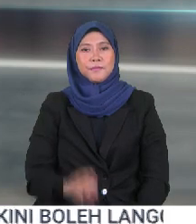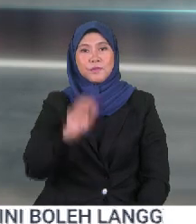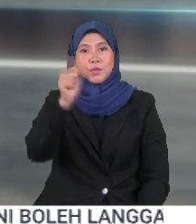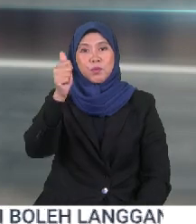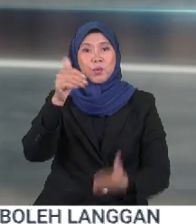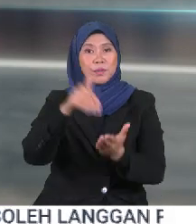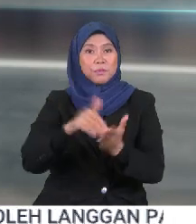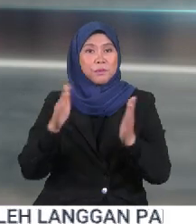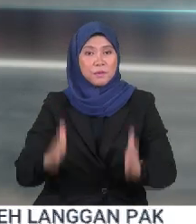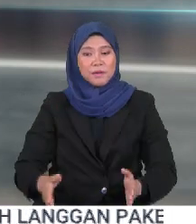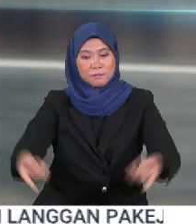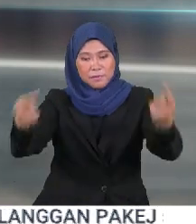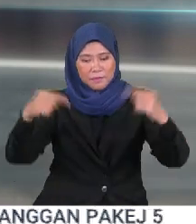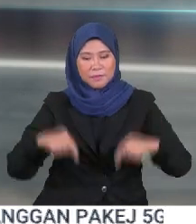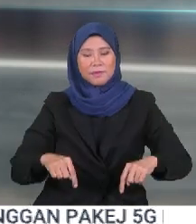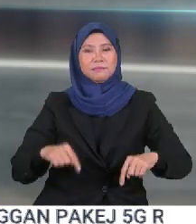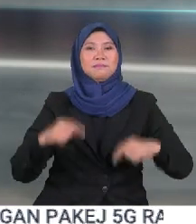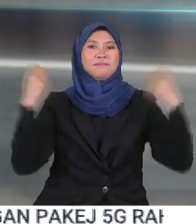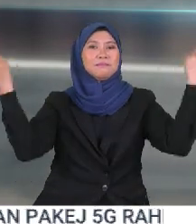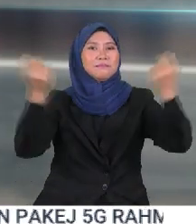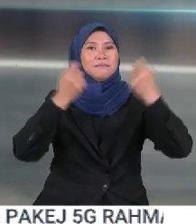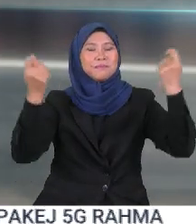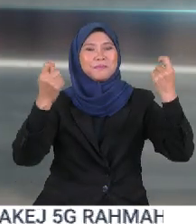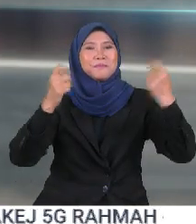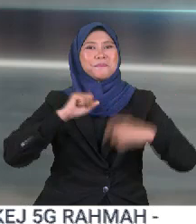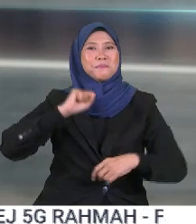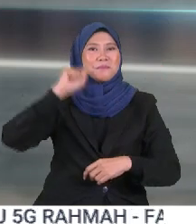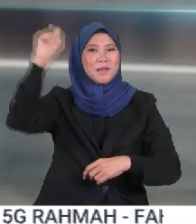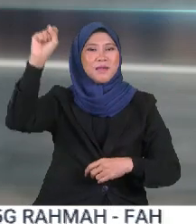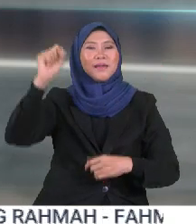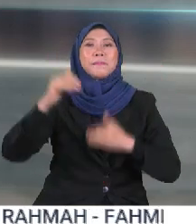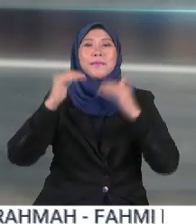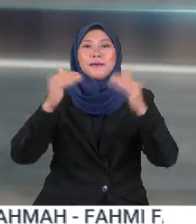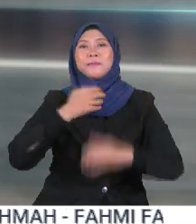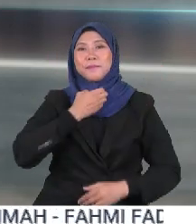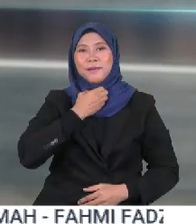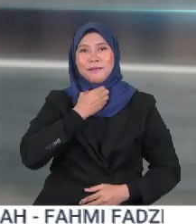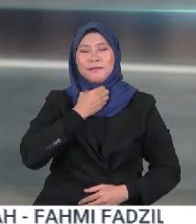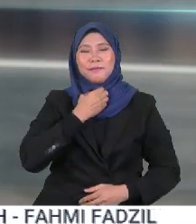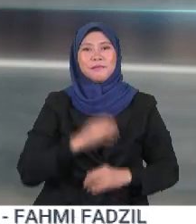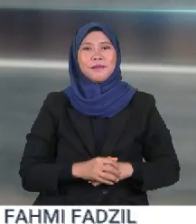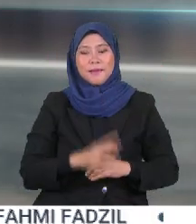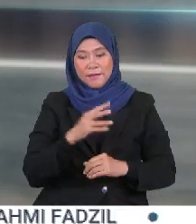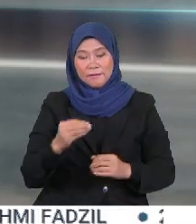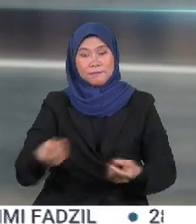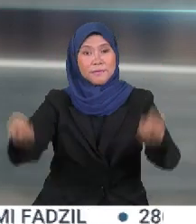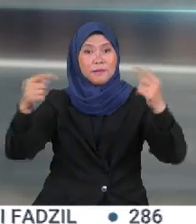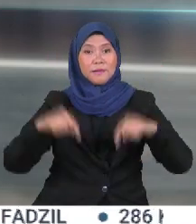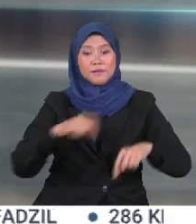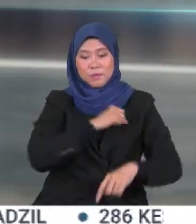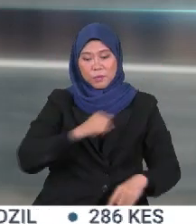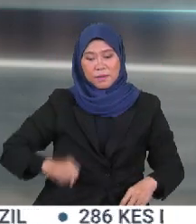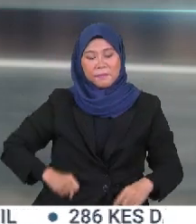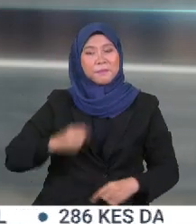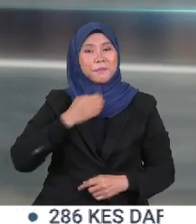10,000 pengunjung hadir memeriahkan sambutan Hari Kebangsaan Peringkat Negeri Perak. Sambutan diserikan dengan keberangkatan Sultan Perak